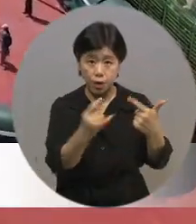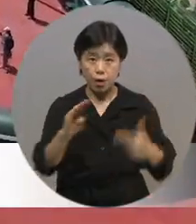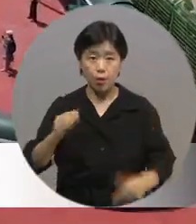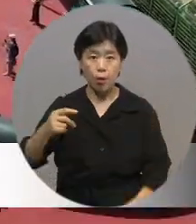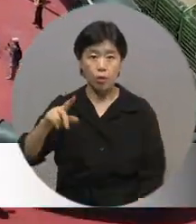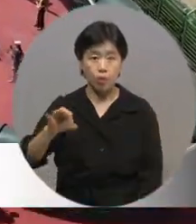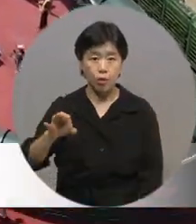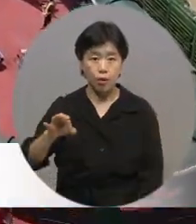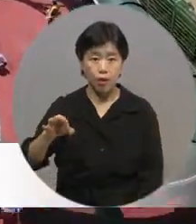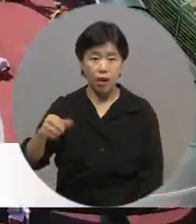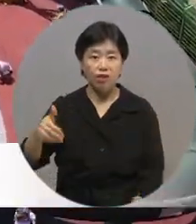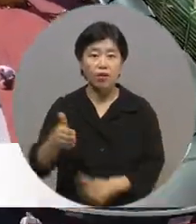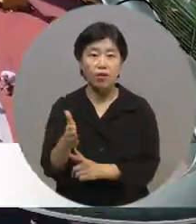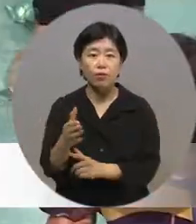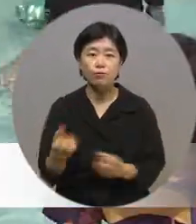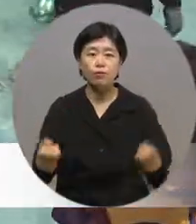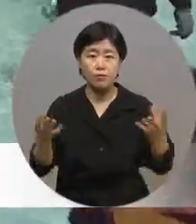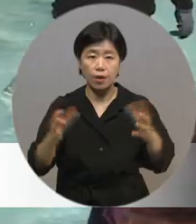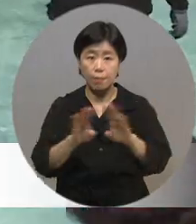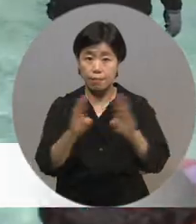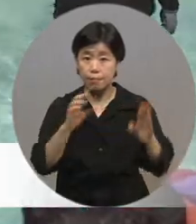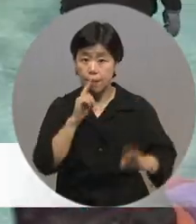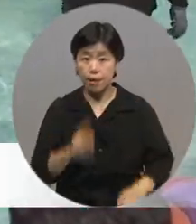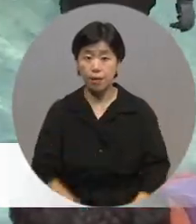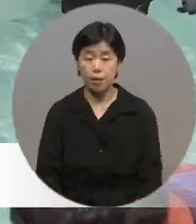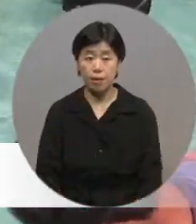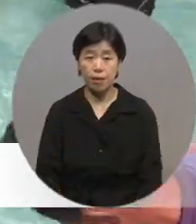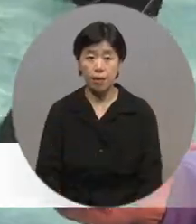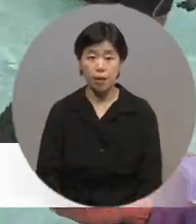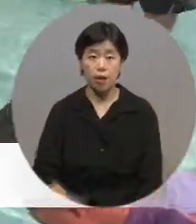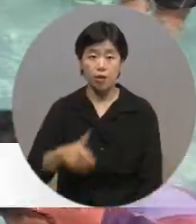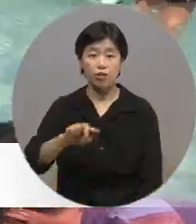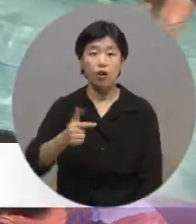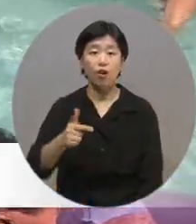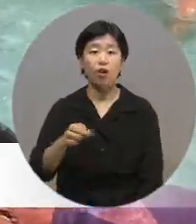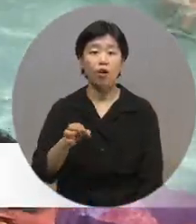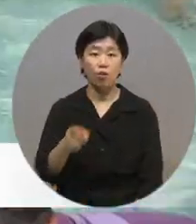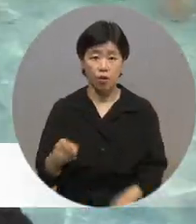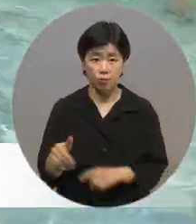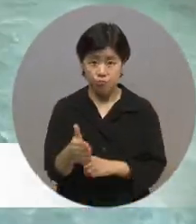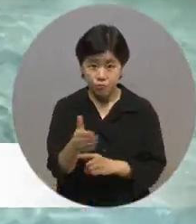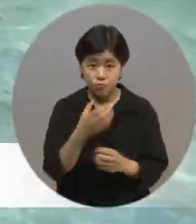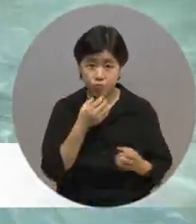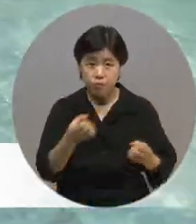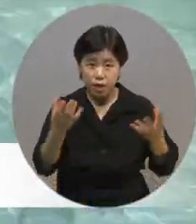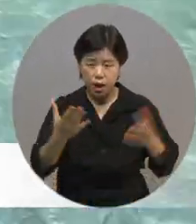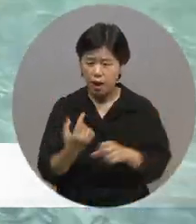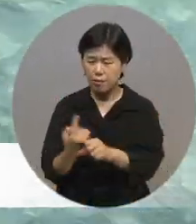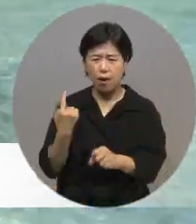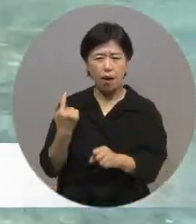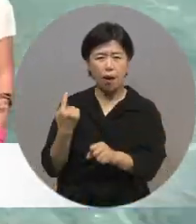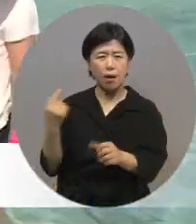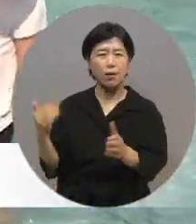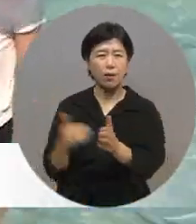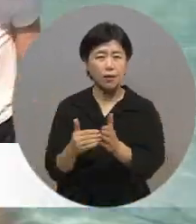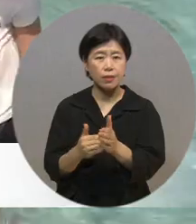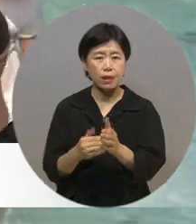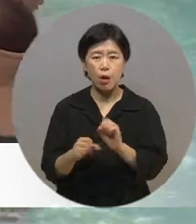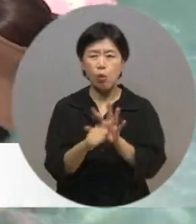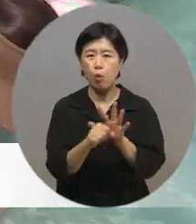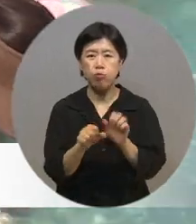축제를 개최한다고 밝혔습니다. 보성 전어 축제는 지난해까지 코로나 등의 사유로 개최하지